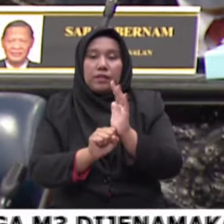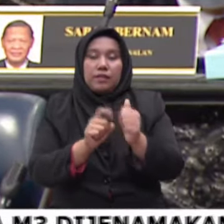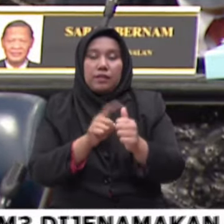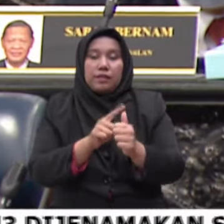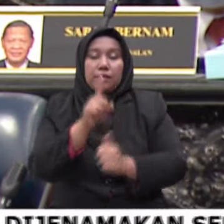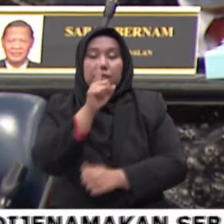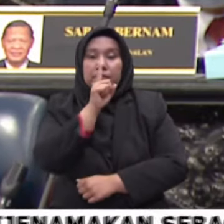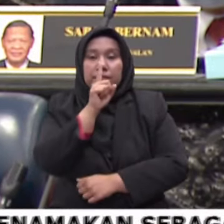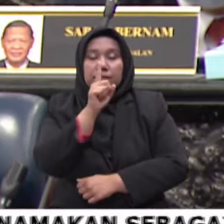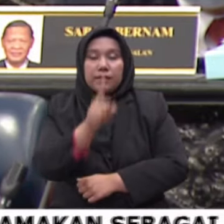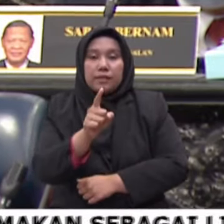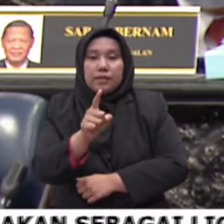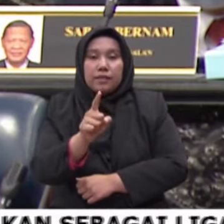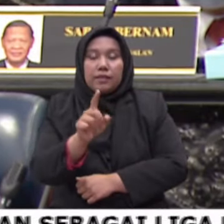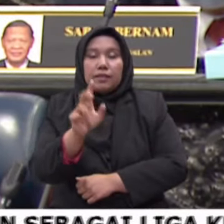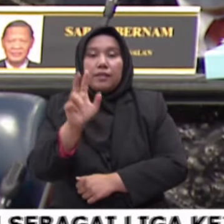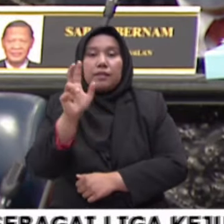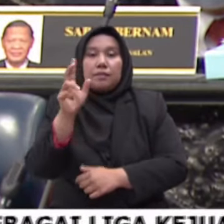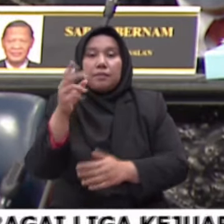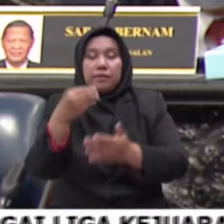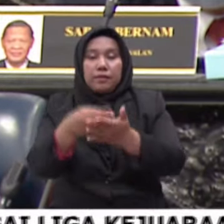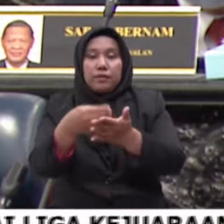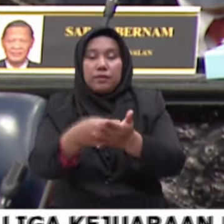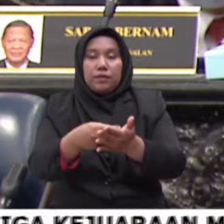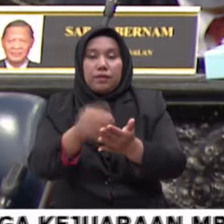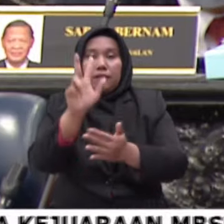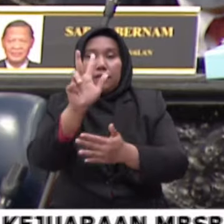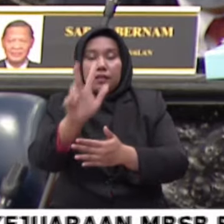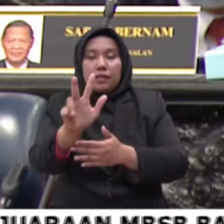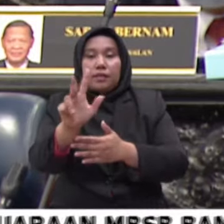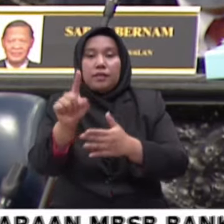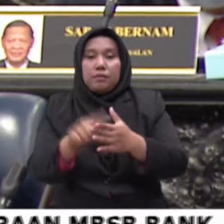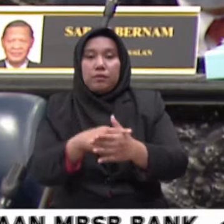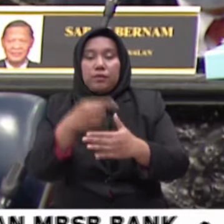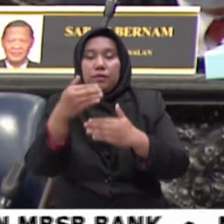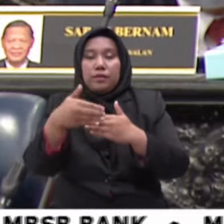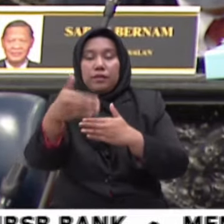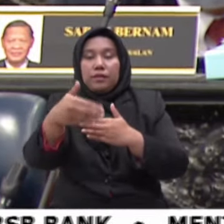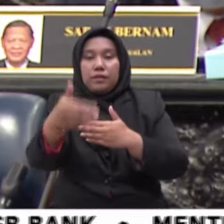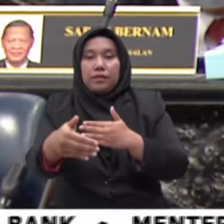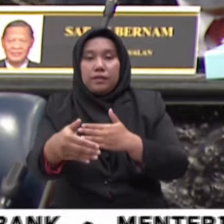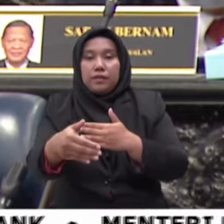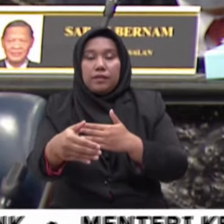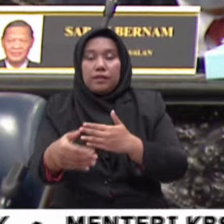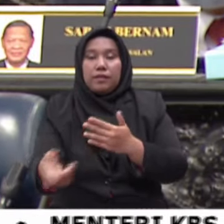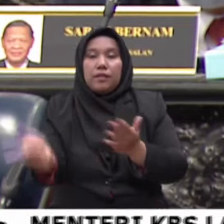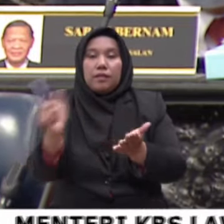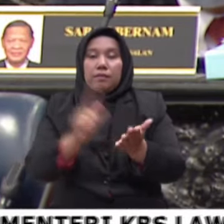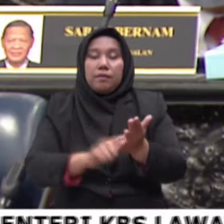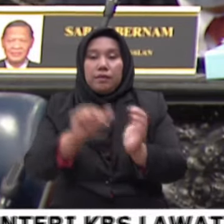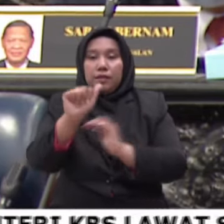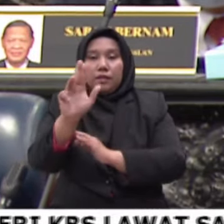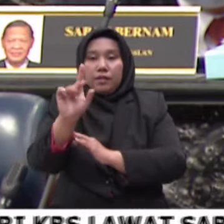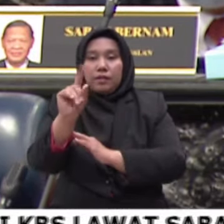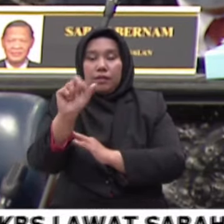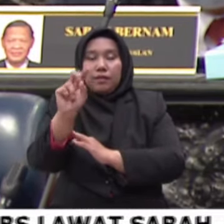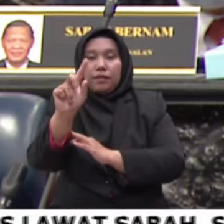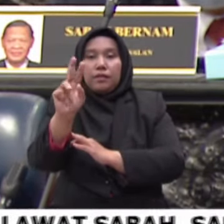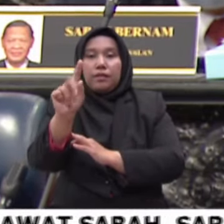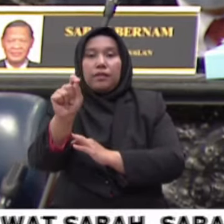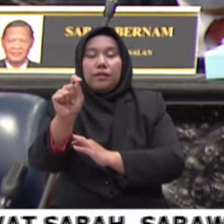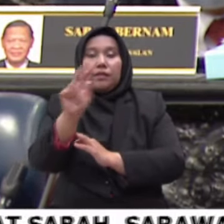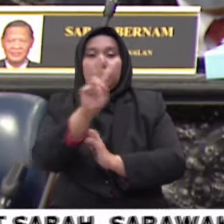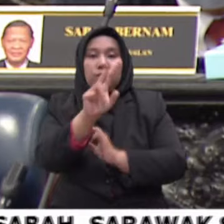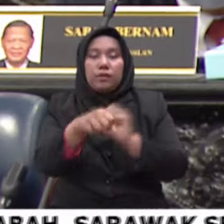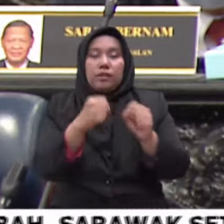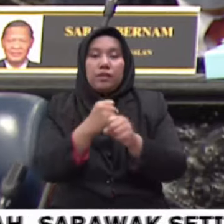melampaikan penyata kewangan 3 bulan berturut-turut dan laporan audit dua tahun yang terkini tanpa